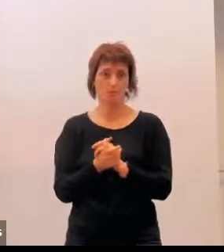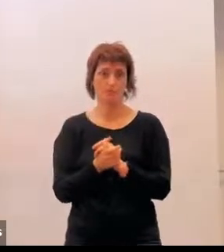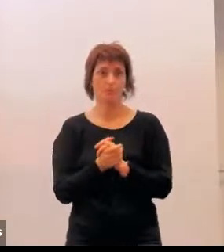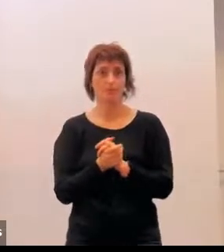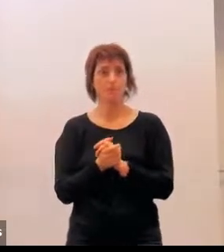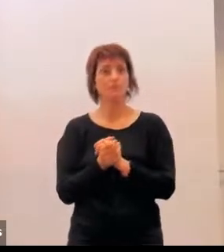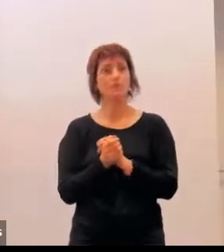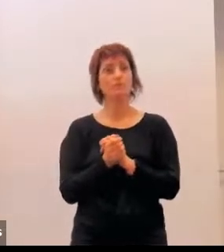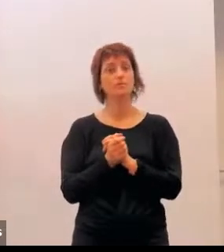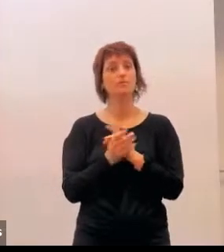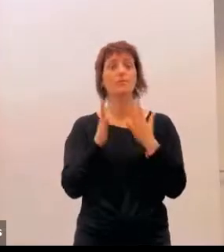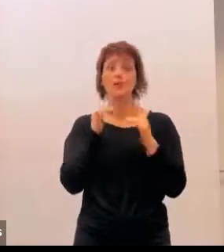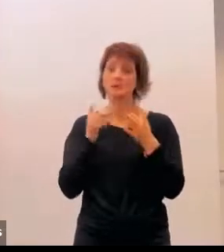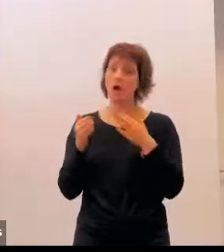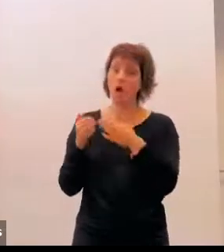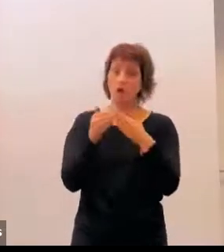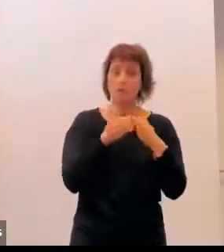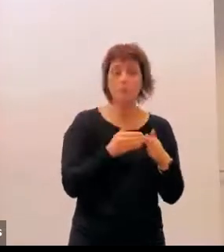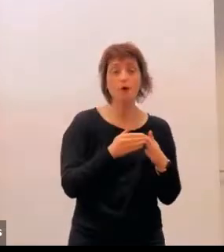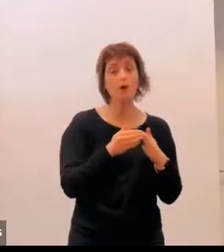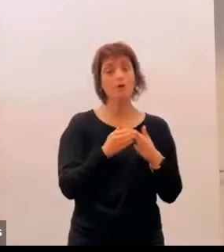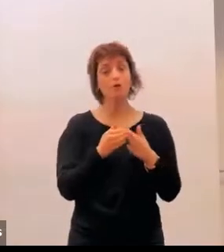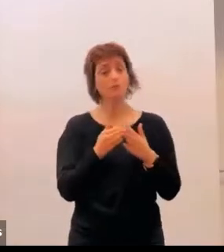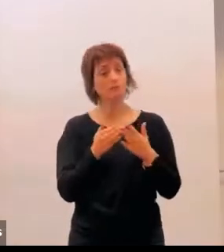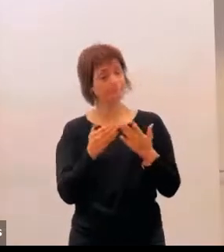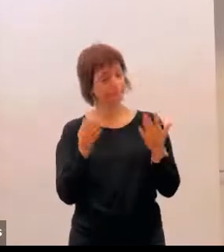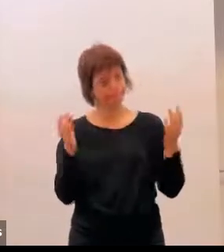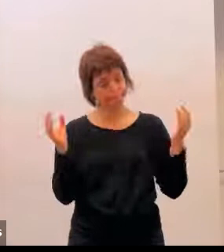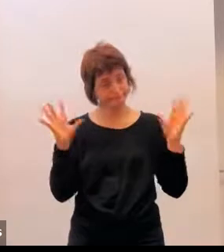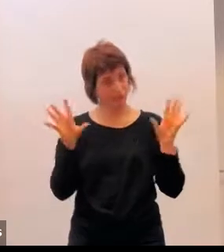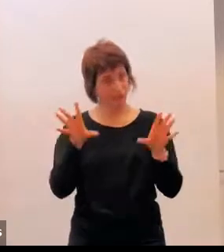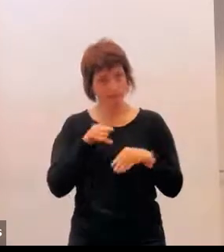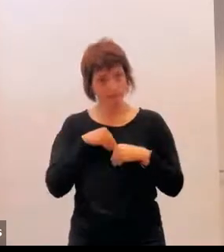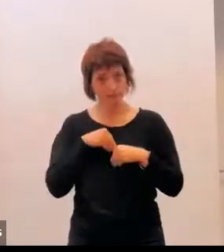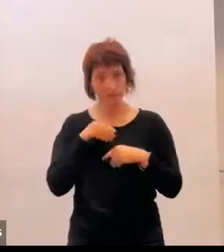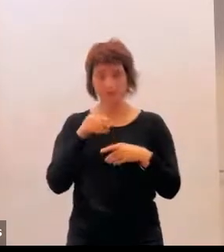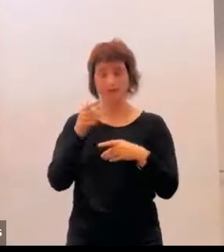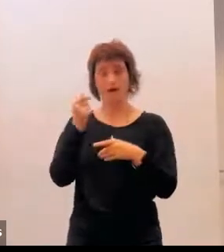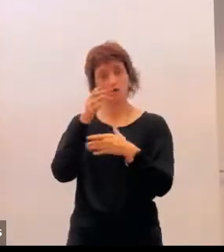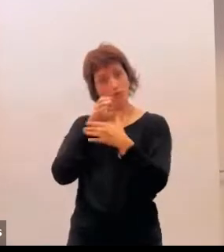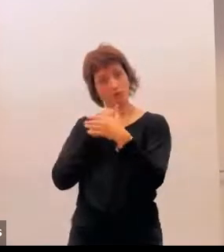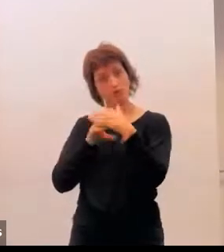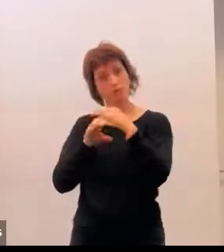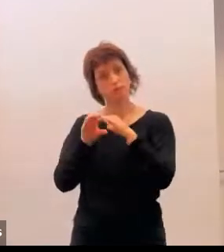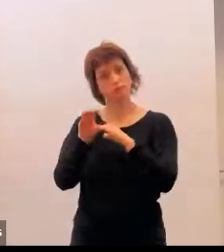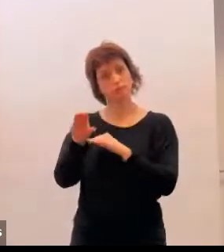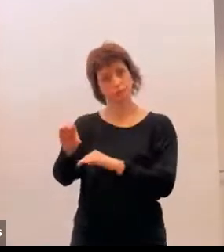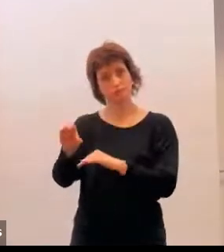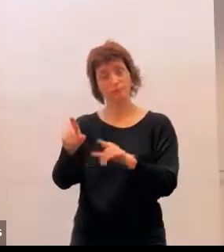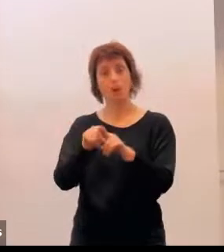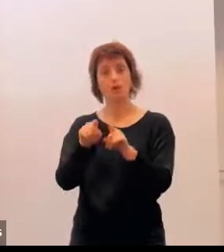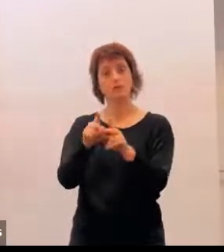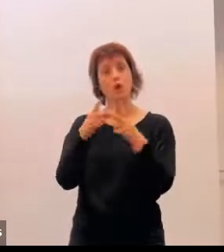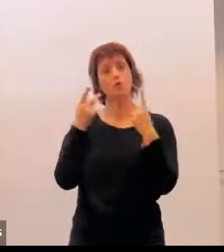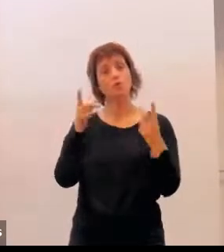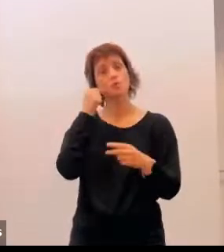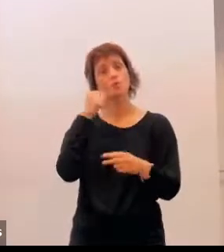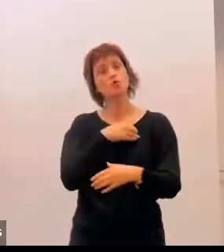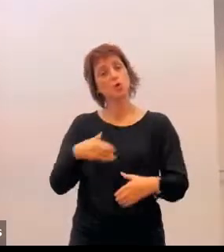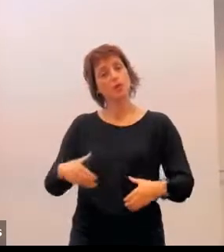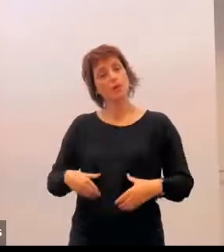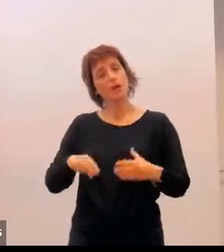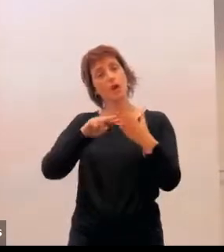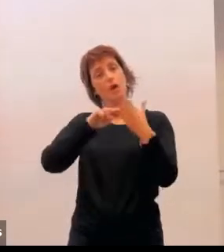20 000 euros. Donc, il vous est demandé d'approuver le montant, d'autoriser le versement de la subvention et d'autoriser le maire à signer la